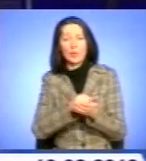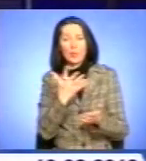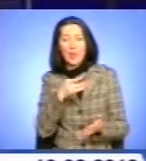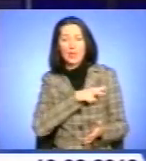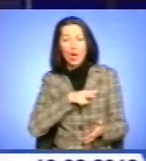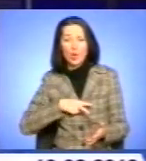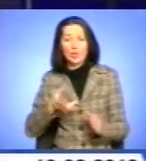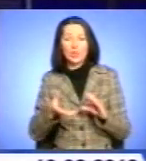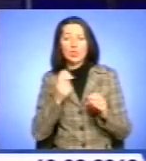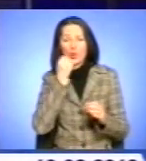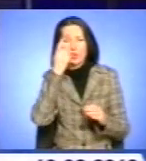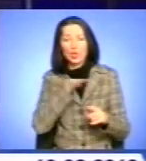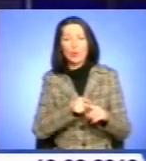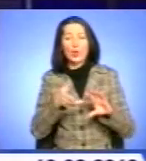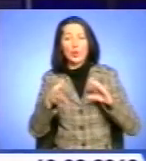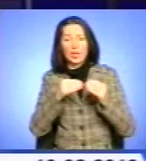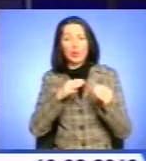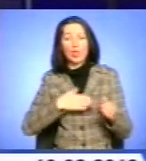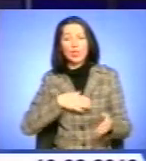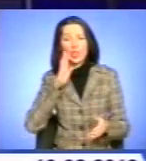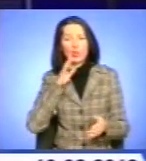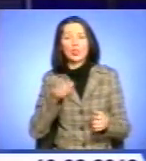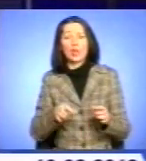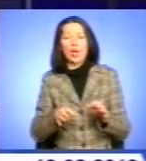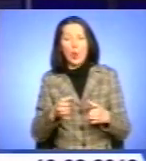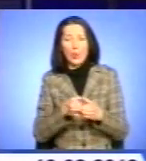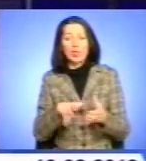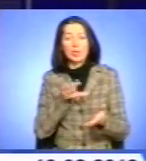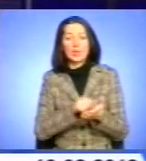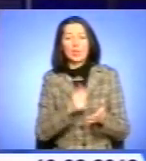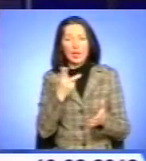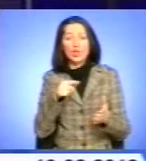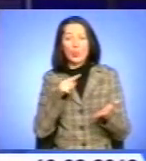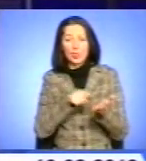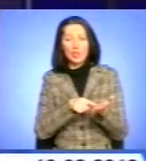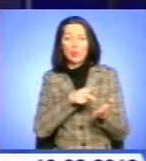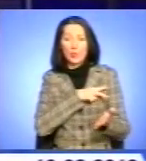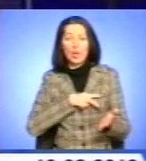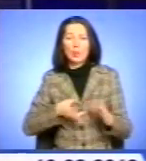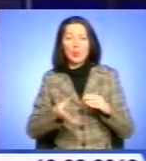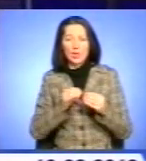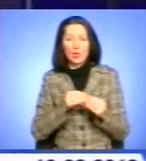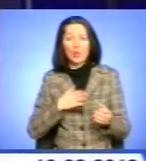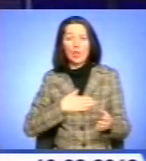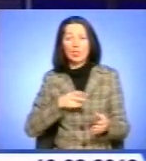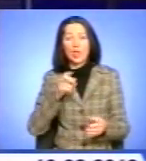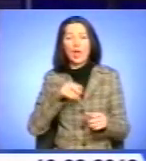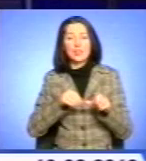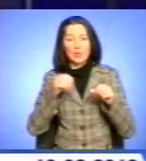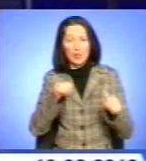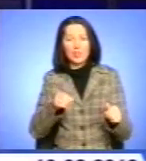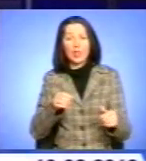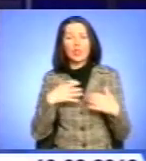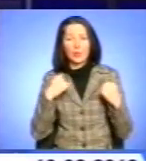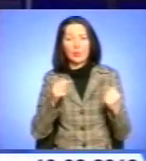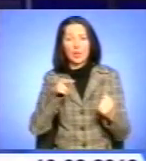цьому результату наша жіноча збірна посіла 3-ю позицію в медальному заліку. Як ми вже повідомляли, наша землячка, спортсменка Олена